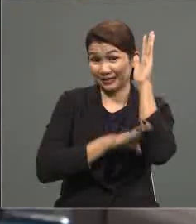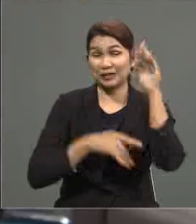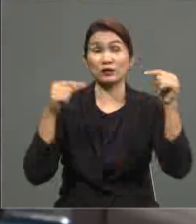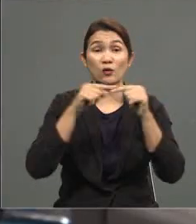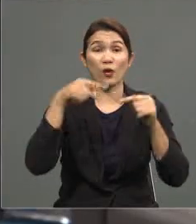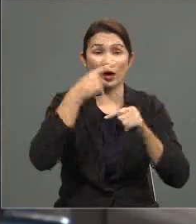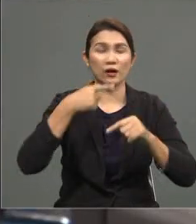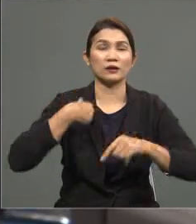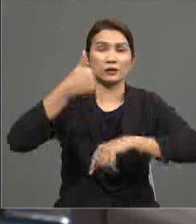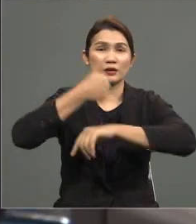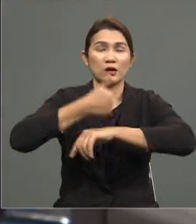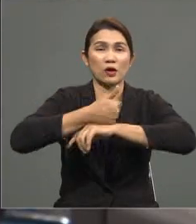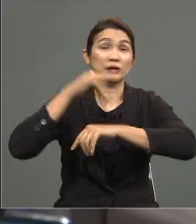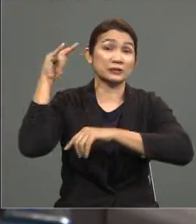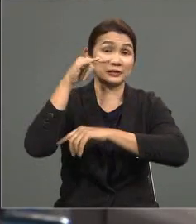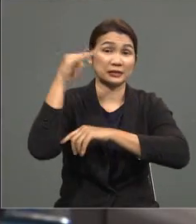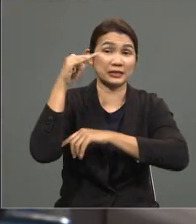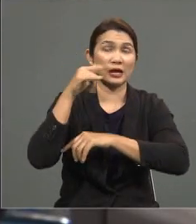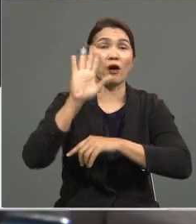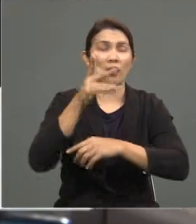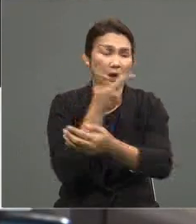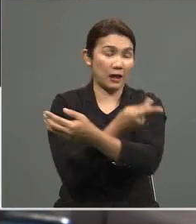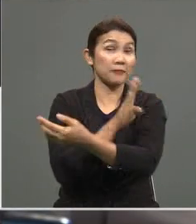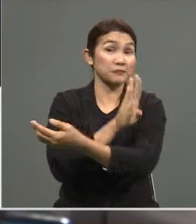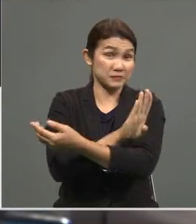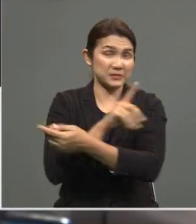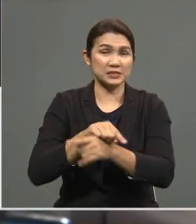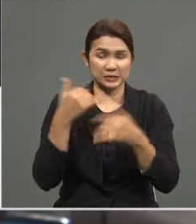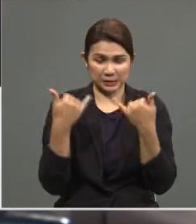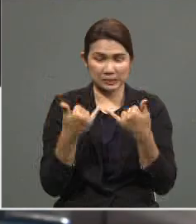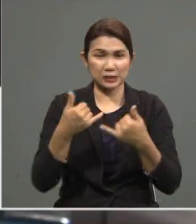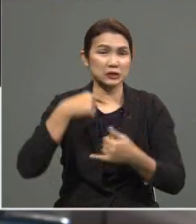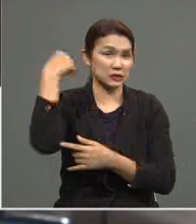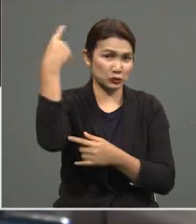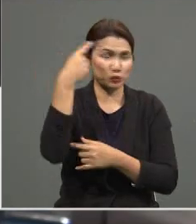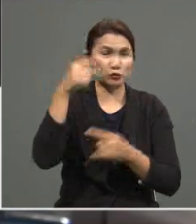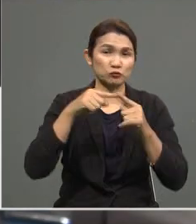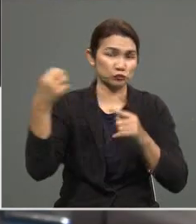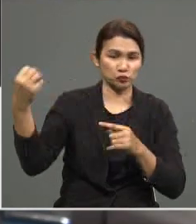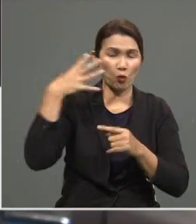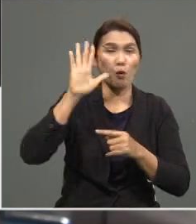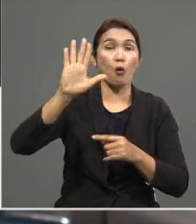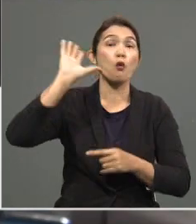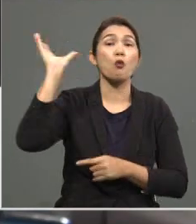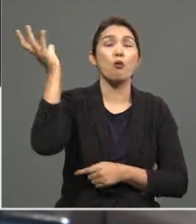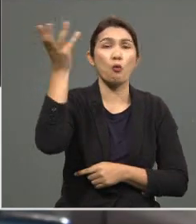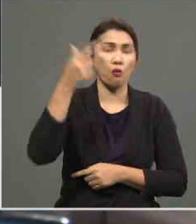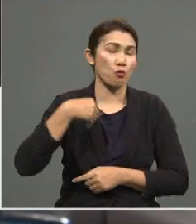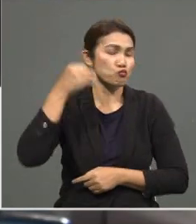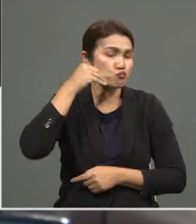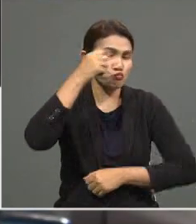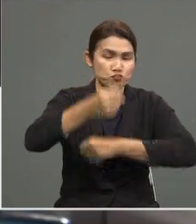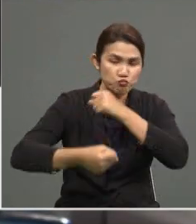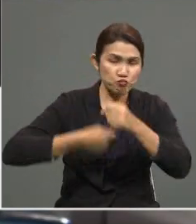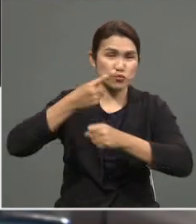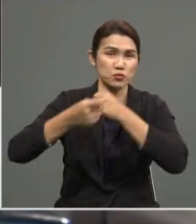วรรโณผู้อำนวยการท่าอาศยานานาชาติกบิก็บอกว่าจังหวัดกระบี่เป็นหลังท่องเที่ยวที่มีชื่อเสียงระดับโลกแต่ละปีเนี่ยจะมีผู้